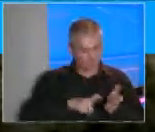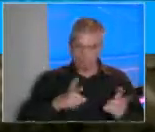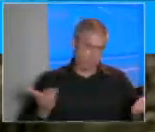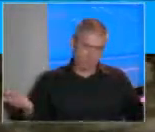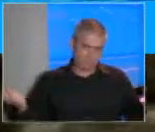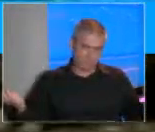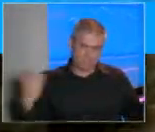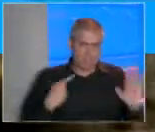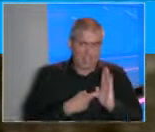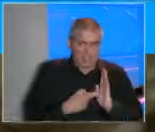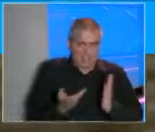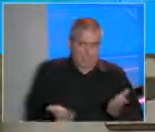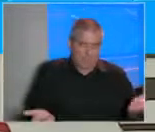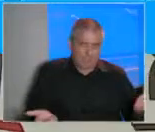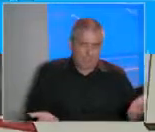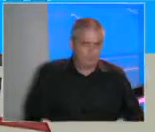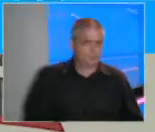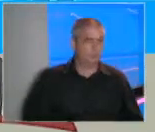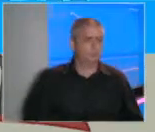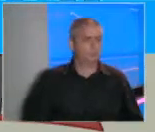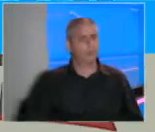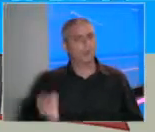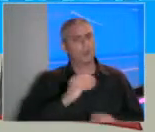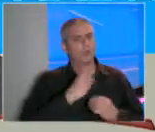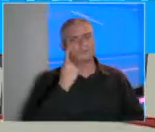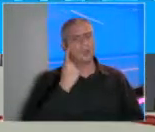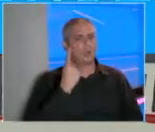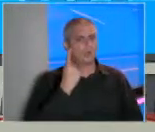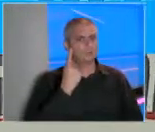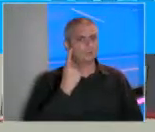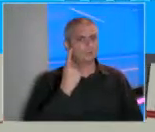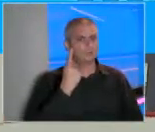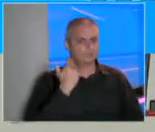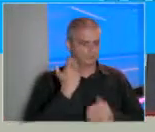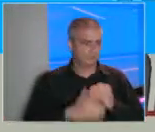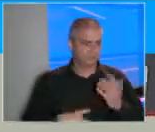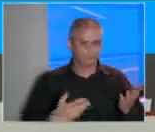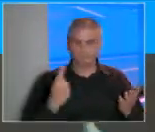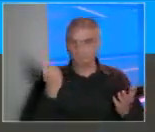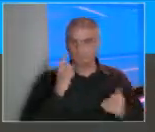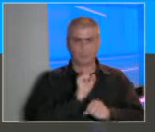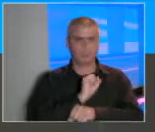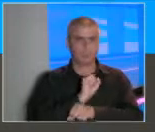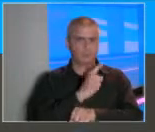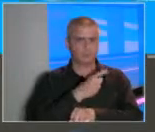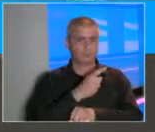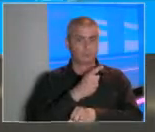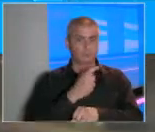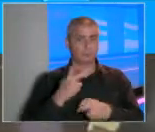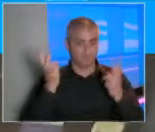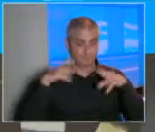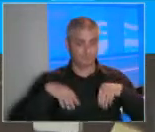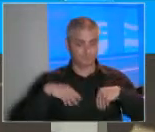בא אליי עם כזאת דרישה. רגע, ועוד דבר אחד בעניין הזה, בסוף גם אחת הטענות היא